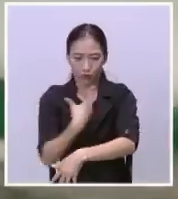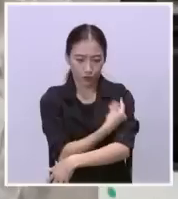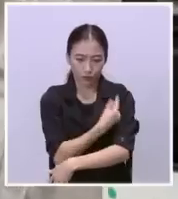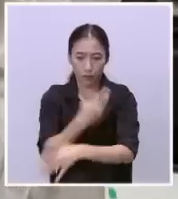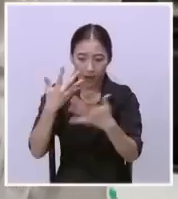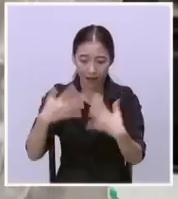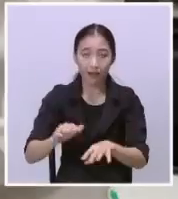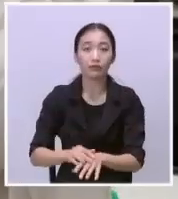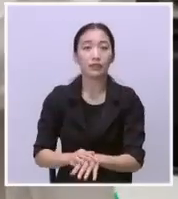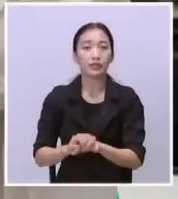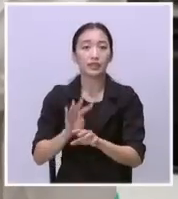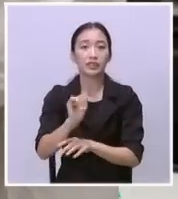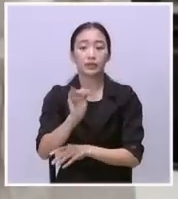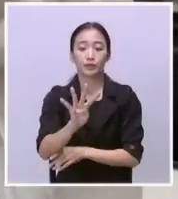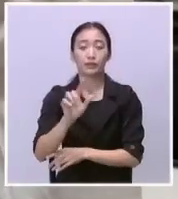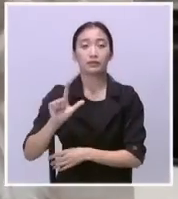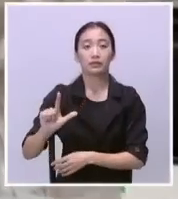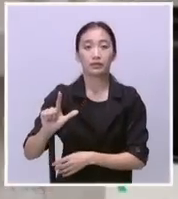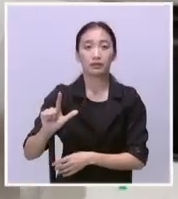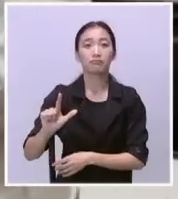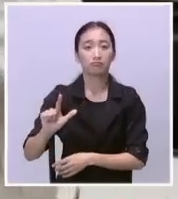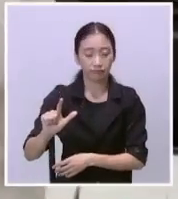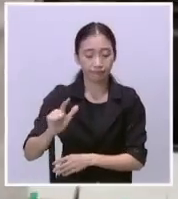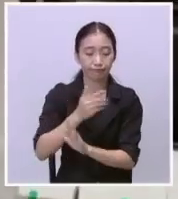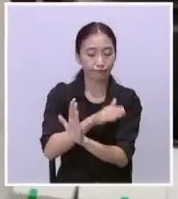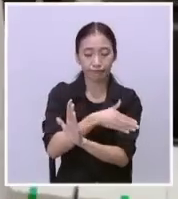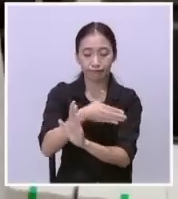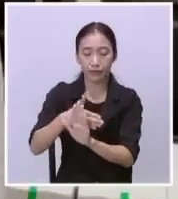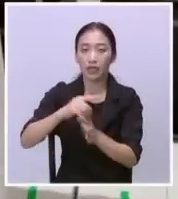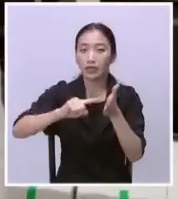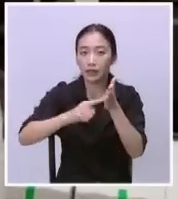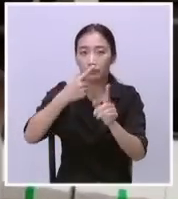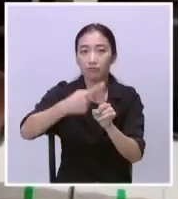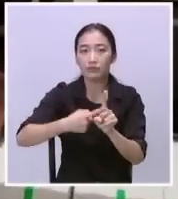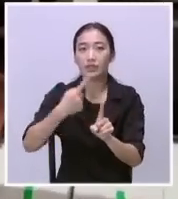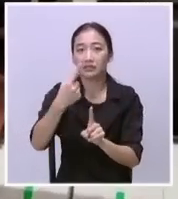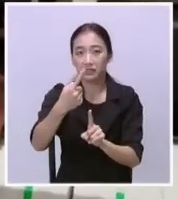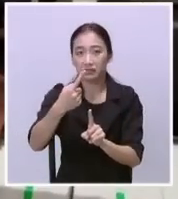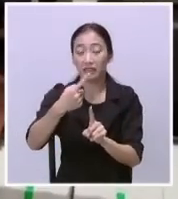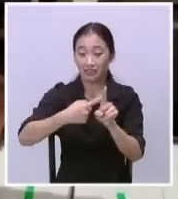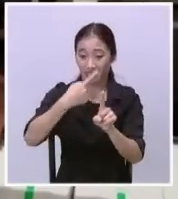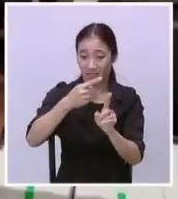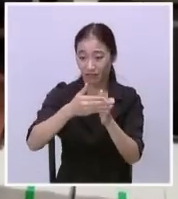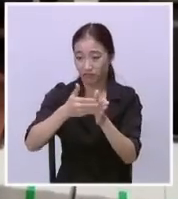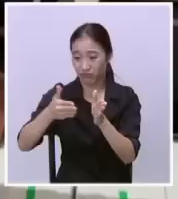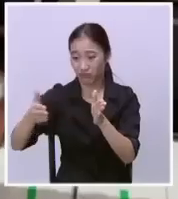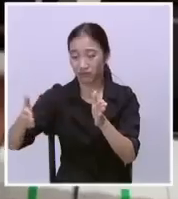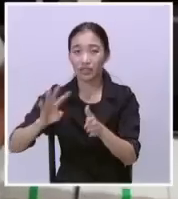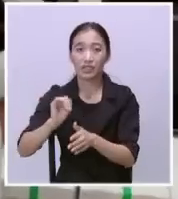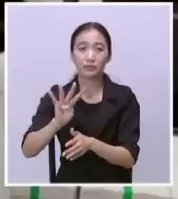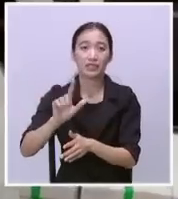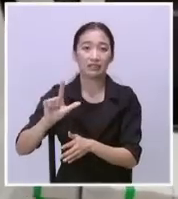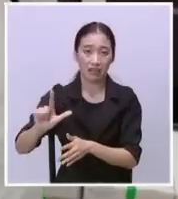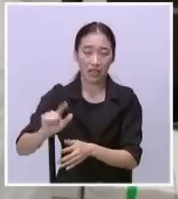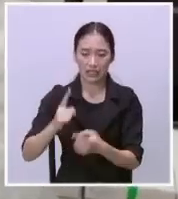แล้วเพียง44ล้านโดสนะคะนับตั้งแต่เริ่มการฉีดในเดือนมกราคมที่ผ่านมาแต่ว่าประชากรอินเดียพันกว่าล้านคนค่ะฉีดไ